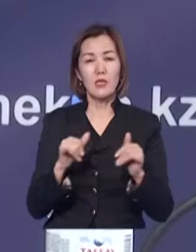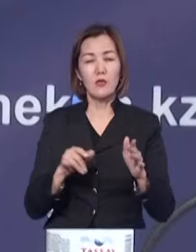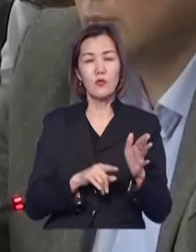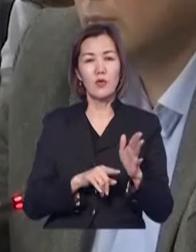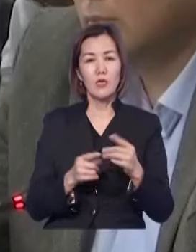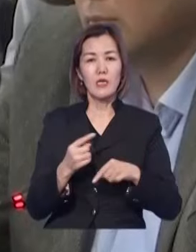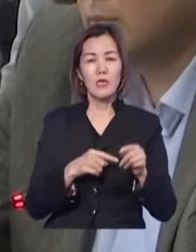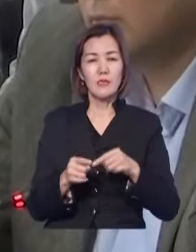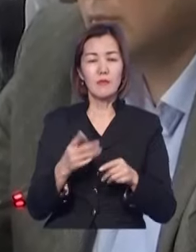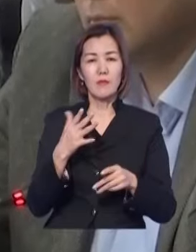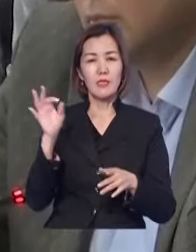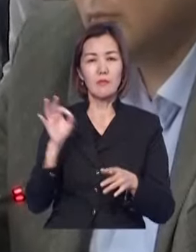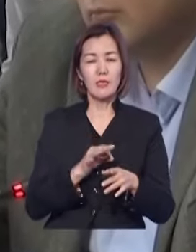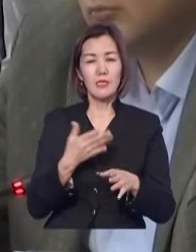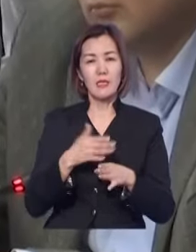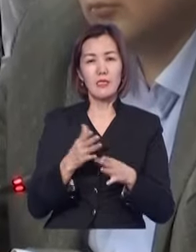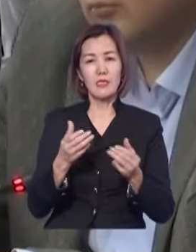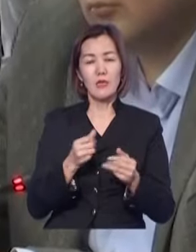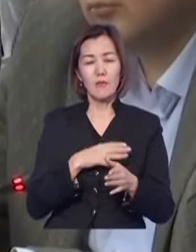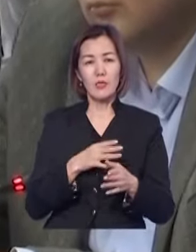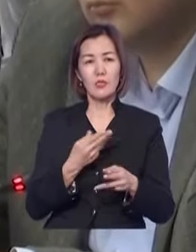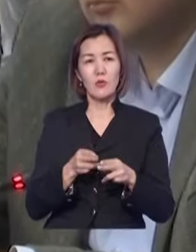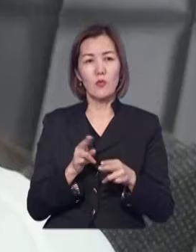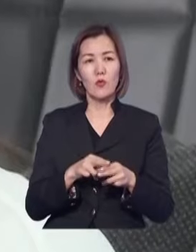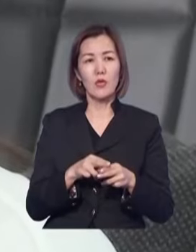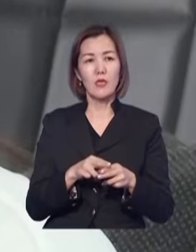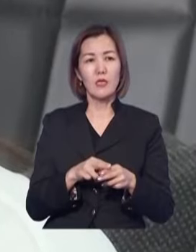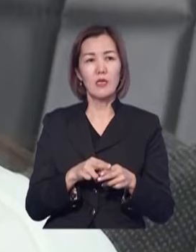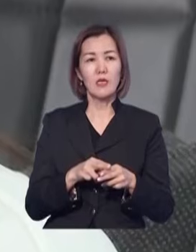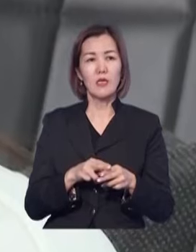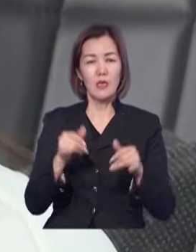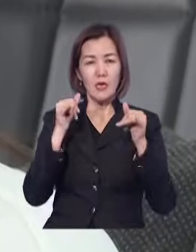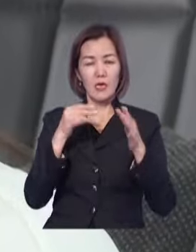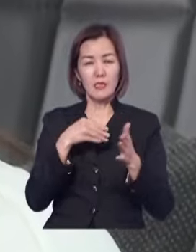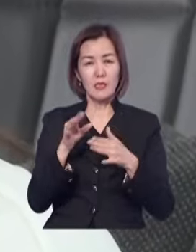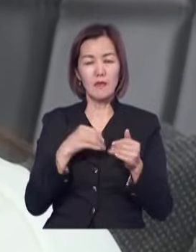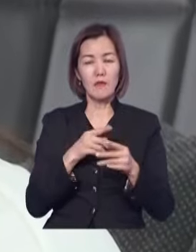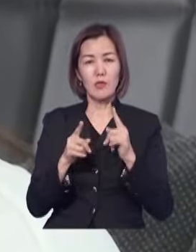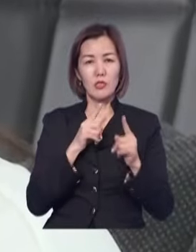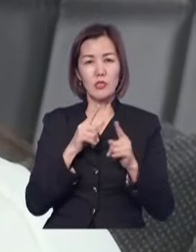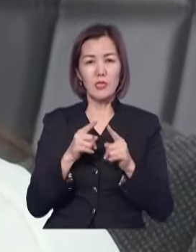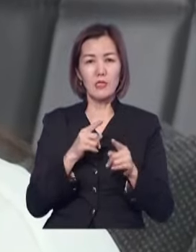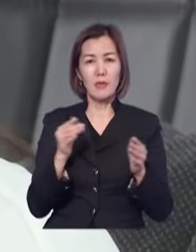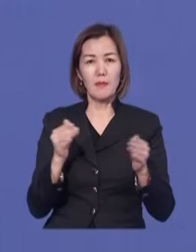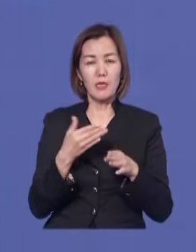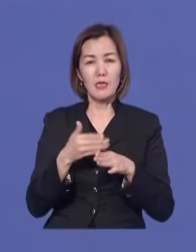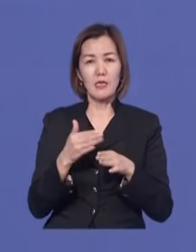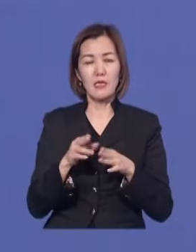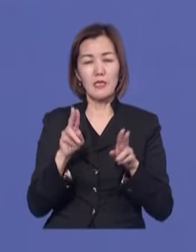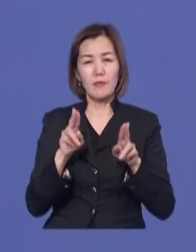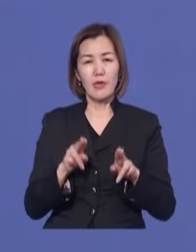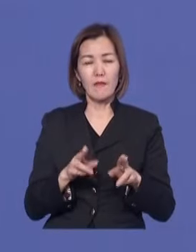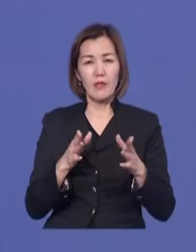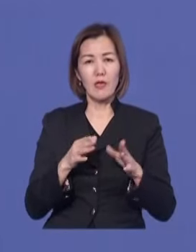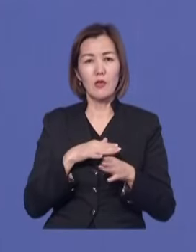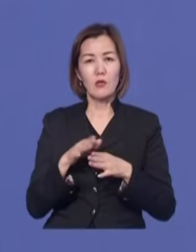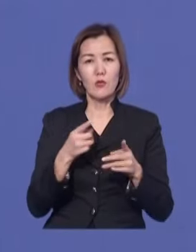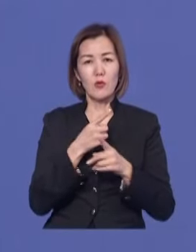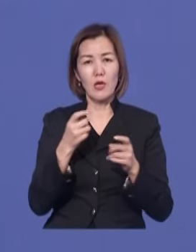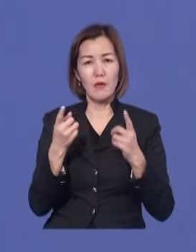кәсіпкер 2,5% несие алмақшы. Оған әрі қара сатып алмақ. Бүгінгі жиынына микрокредит алудың шарттары бойынша толық